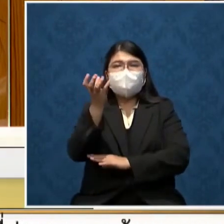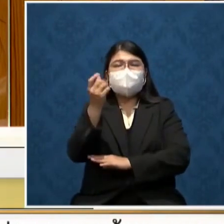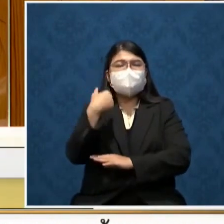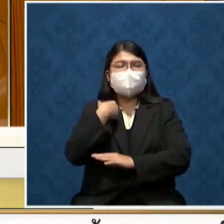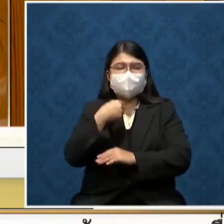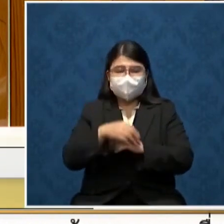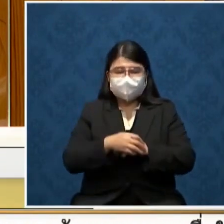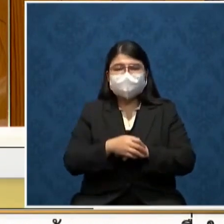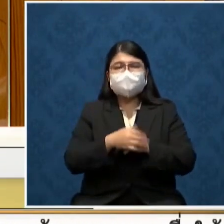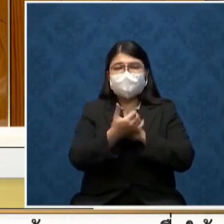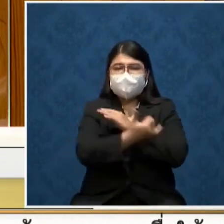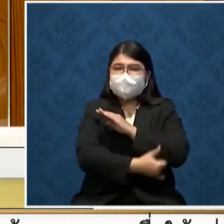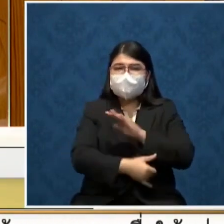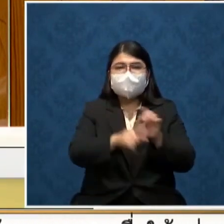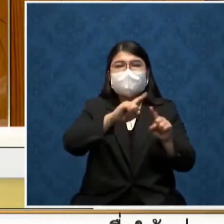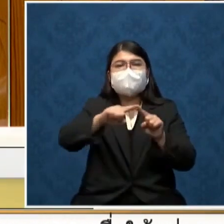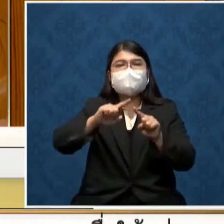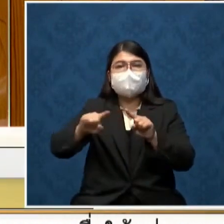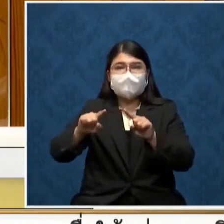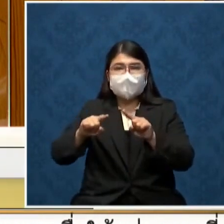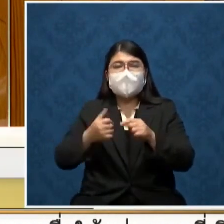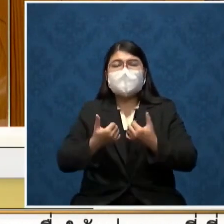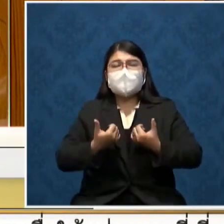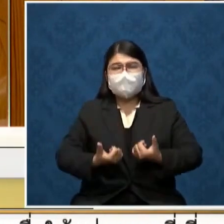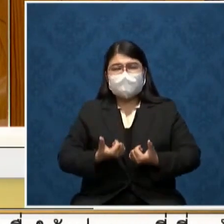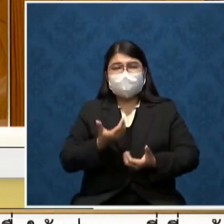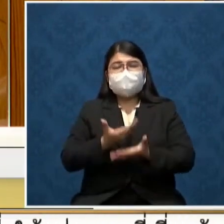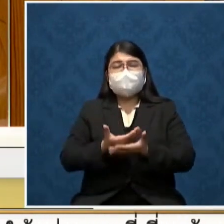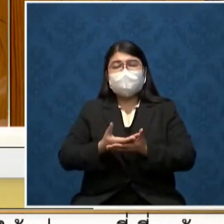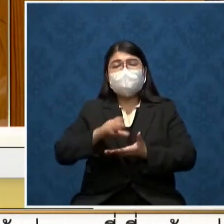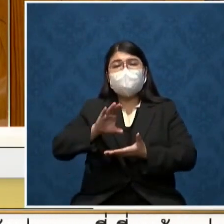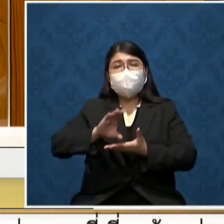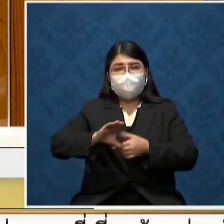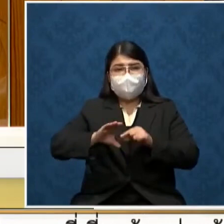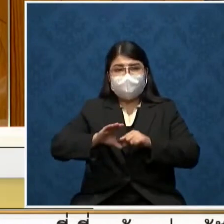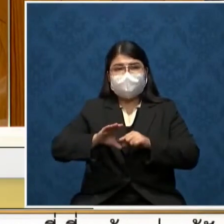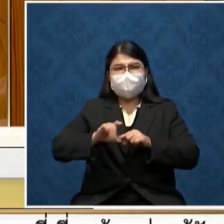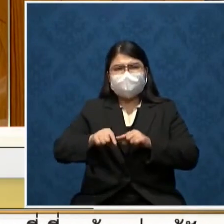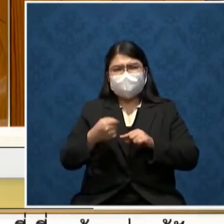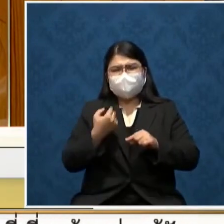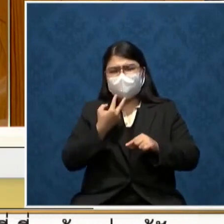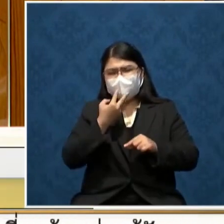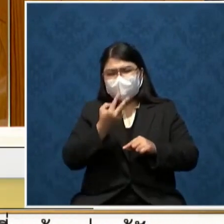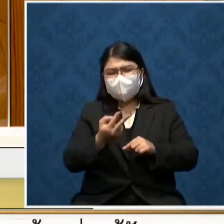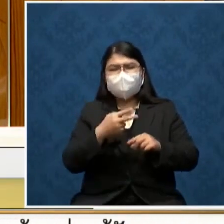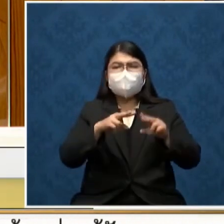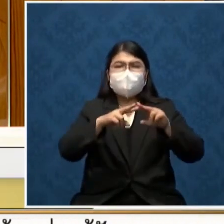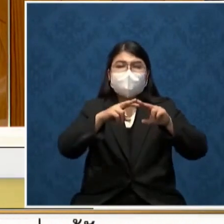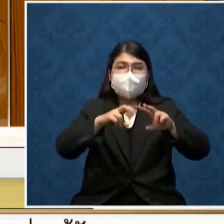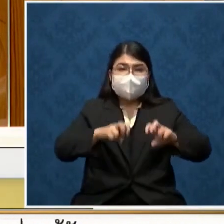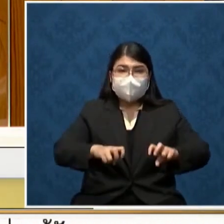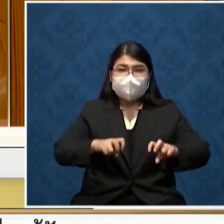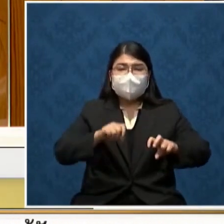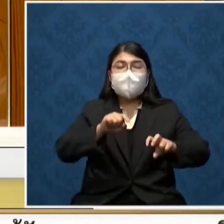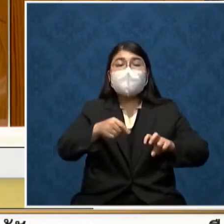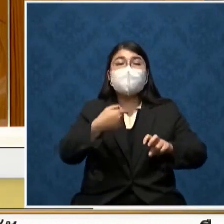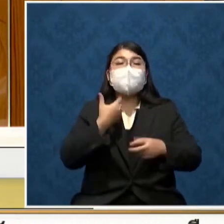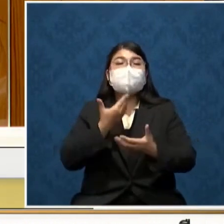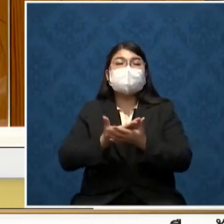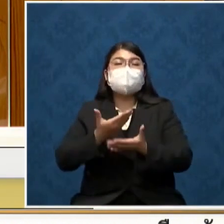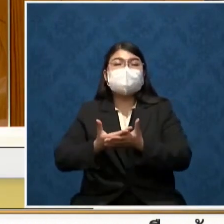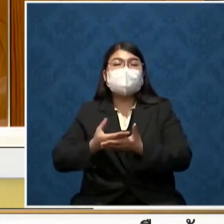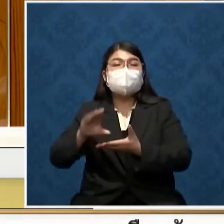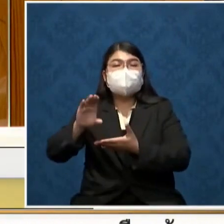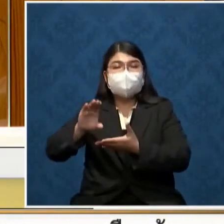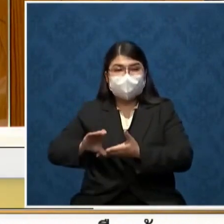ยนั้นนะครับดังนั้นเนี่ยสำนักงบประมาณนะครับก็จะได้วิเคราะห์นะครับว่าจะต้องมีเงินส่วนหนึ่ง